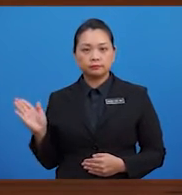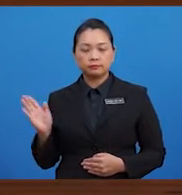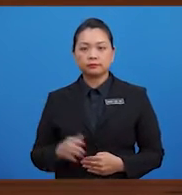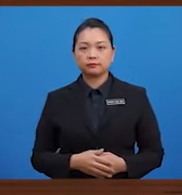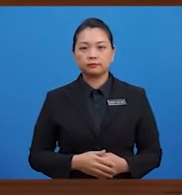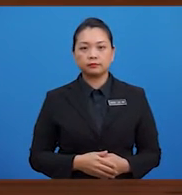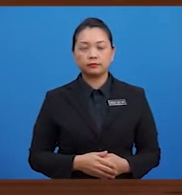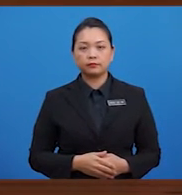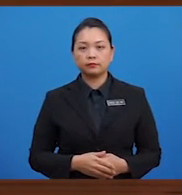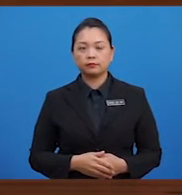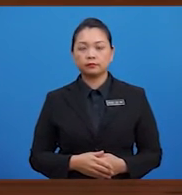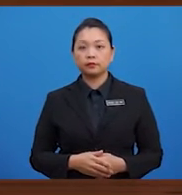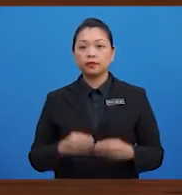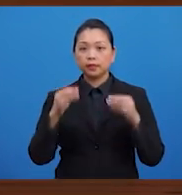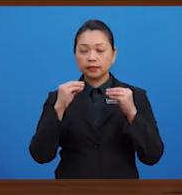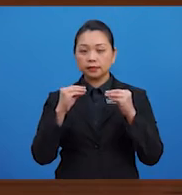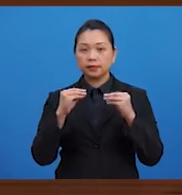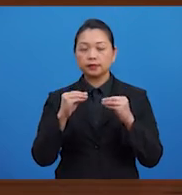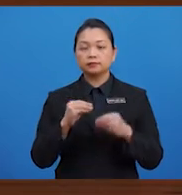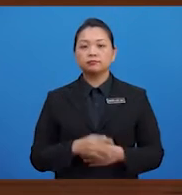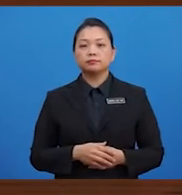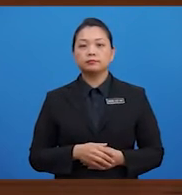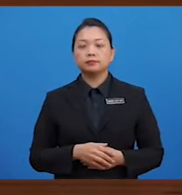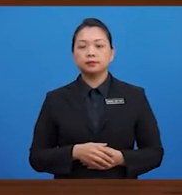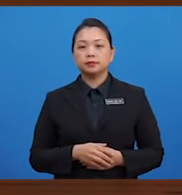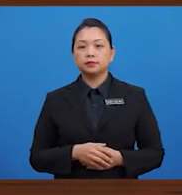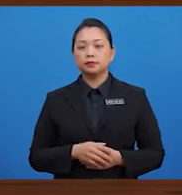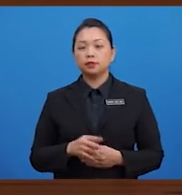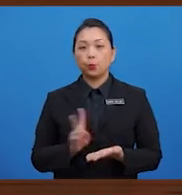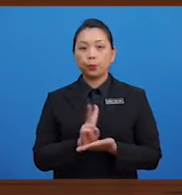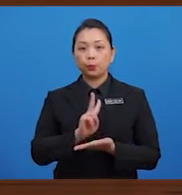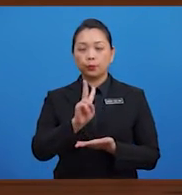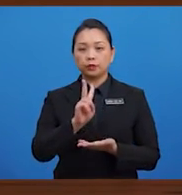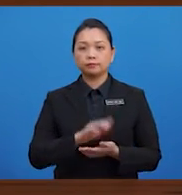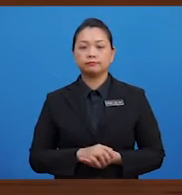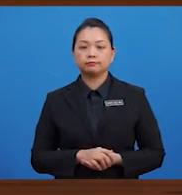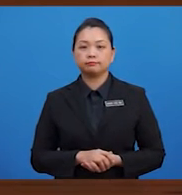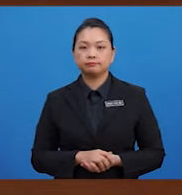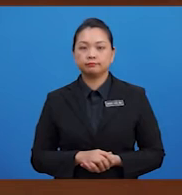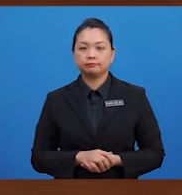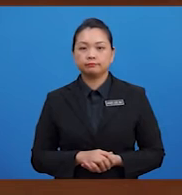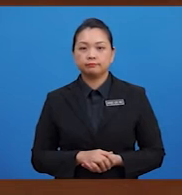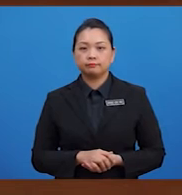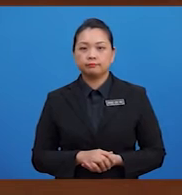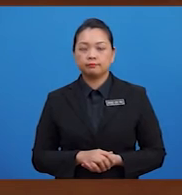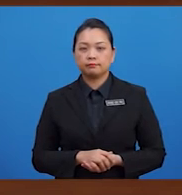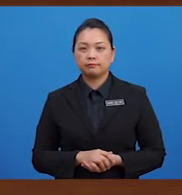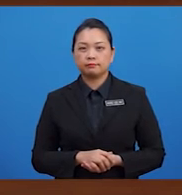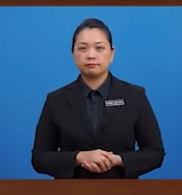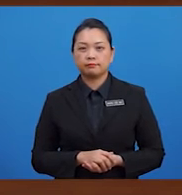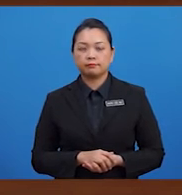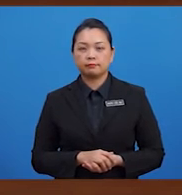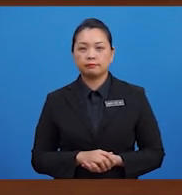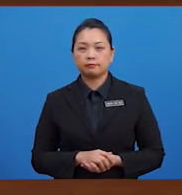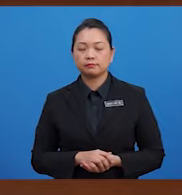program agroindustri Tenakan Poultry di Kolej Vokasional Datuk Lela Maharaja Rembau. Hari ini kita